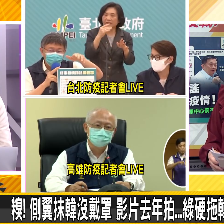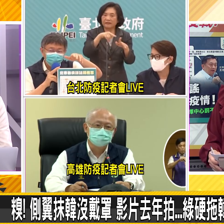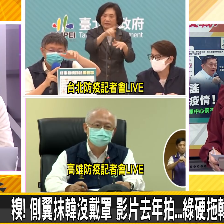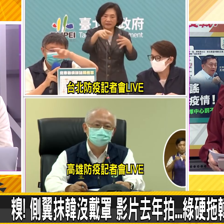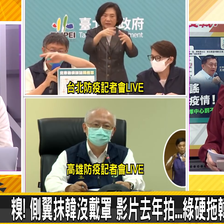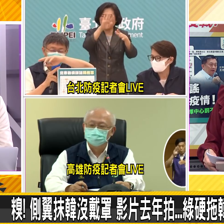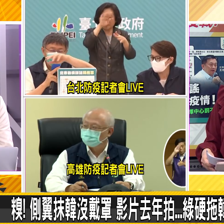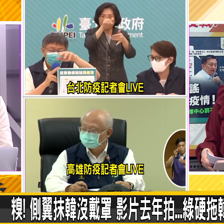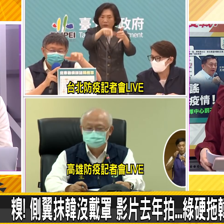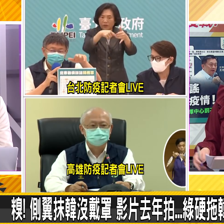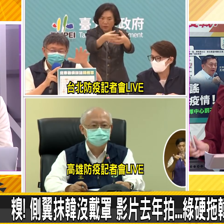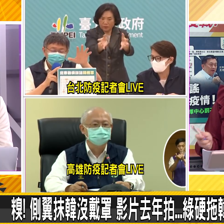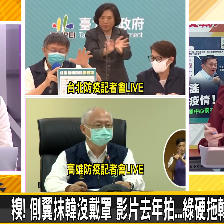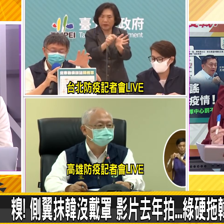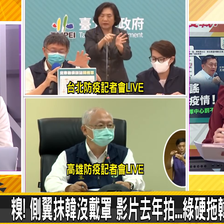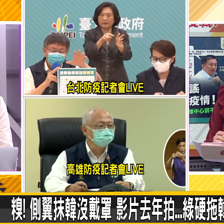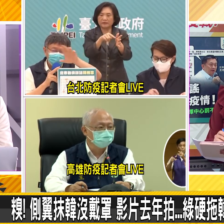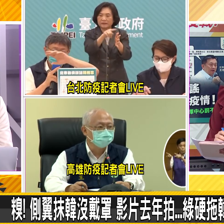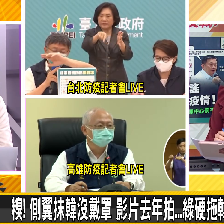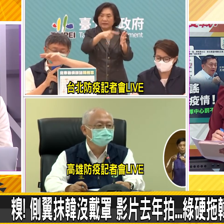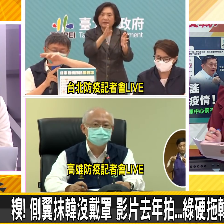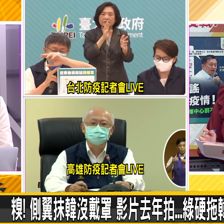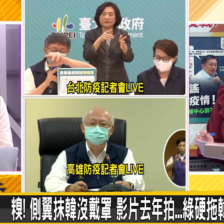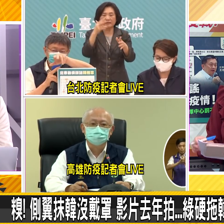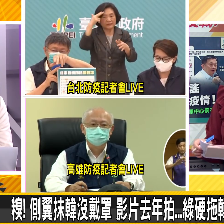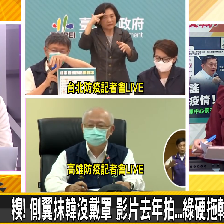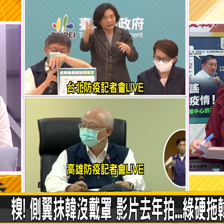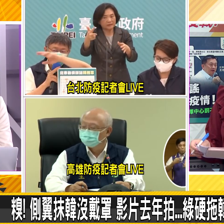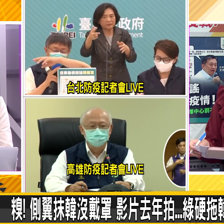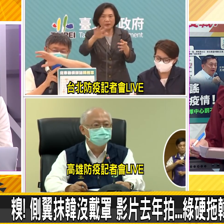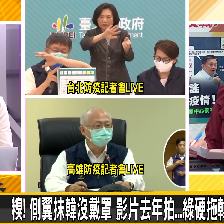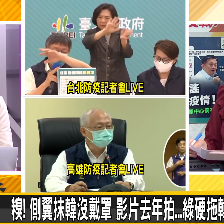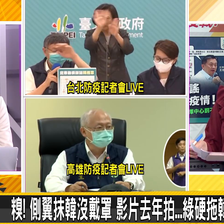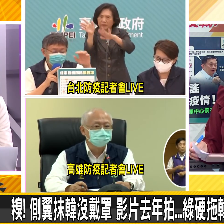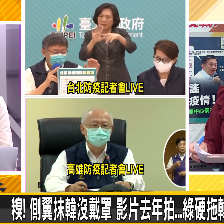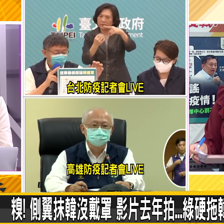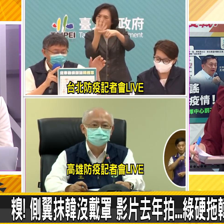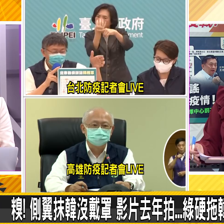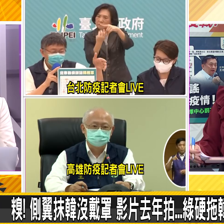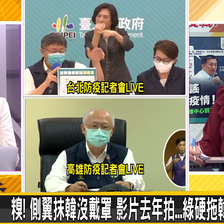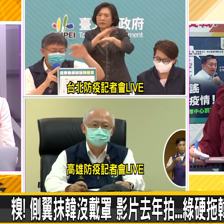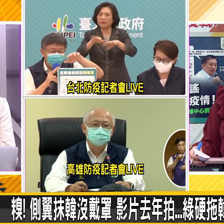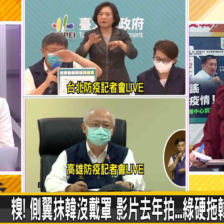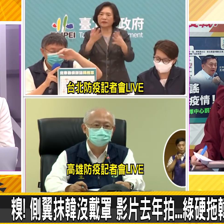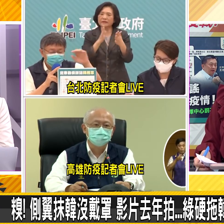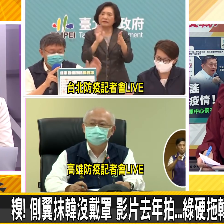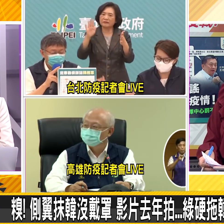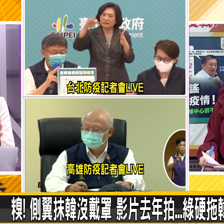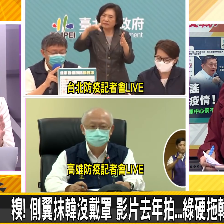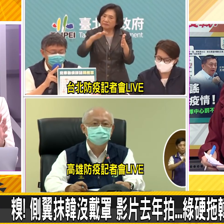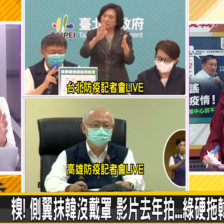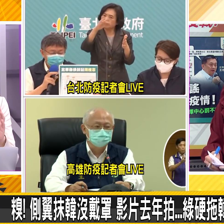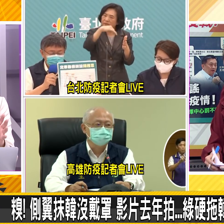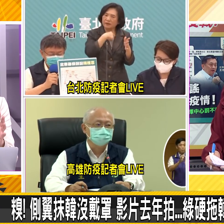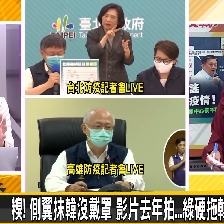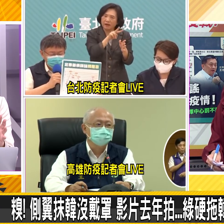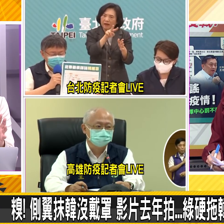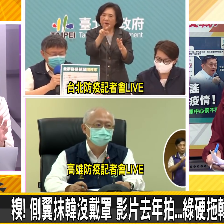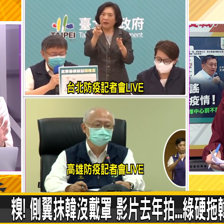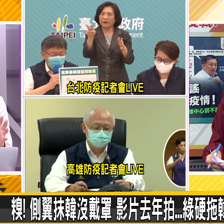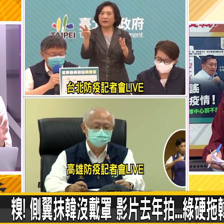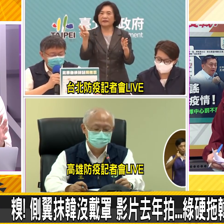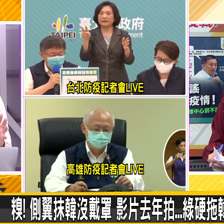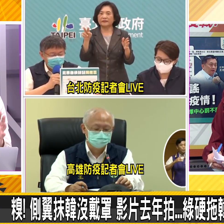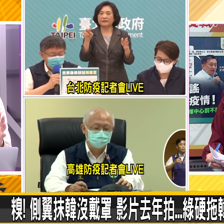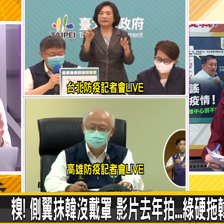且是完全不对的点。然后重点是他们会有一个很特别的一个怎么讲？就是一个商业模式，就是说今天侧翼